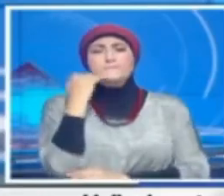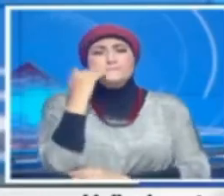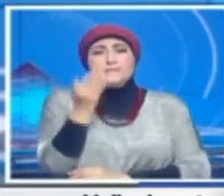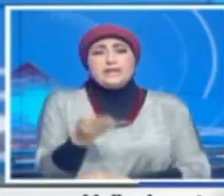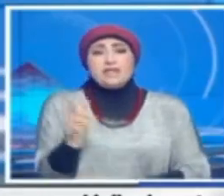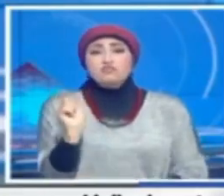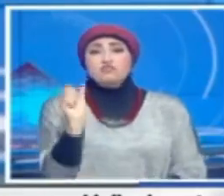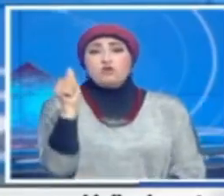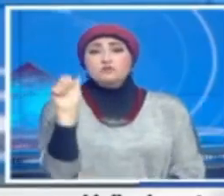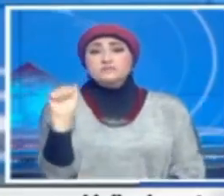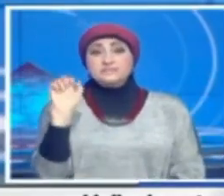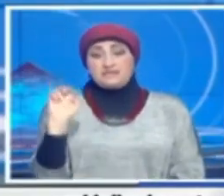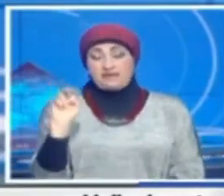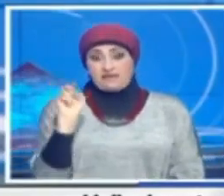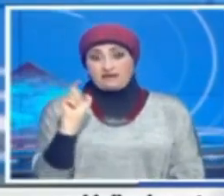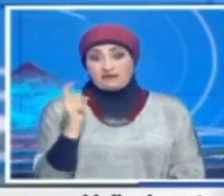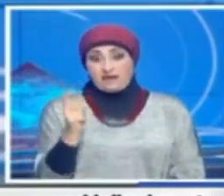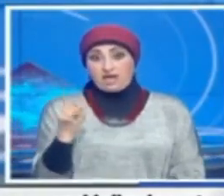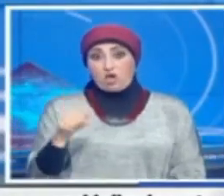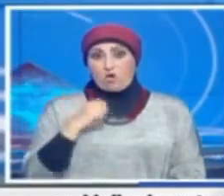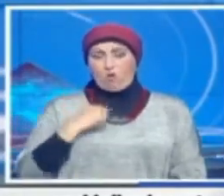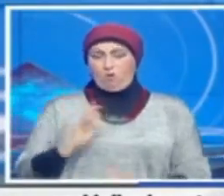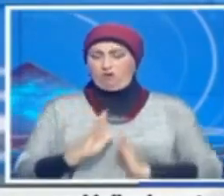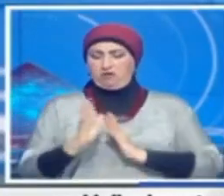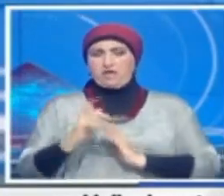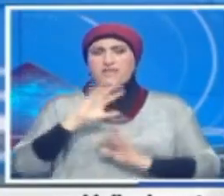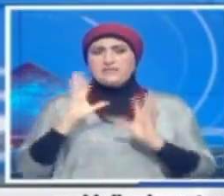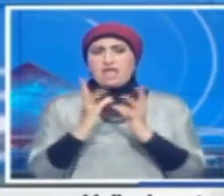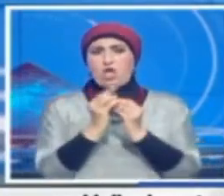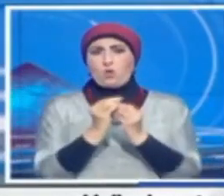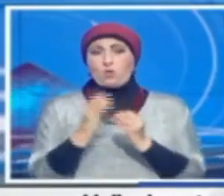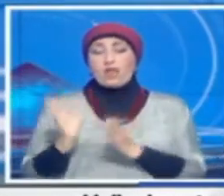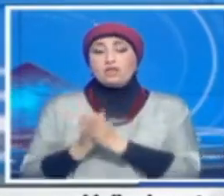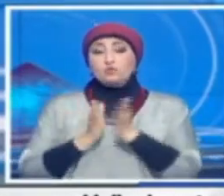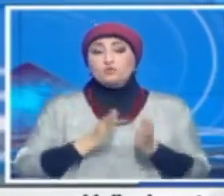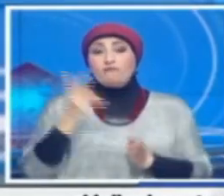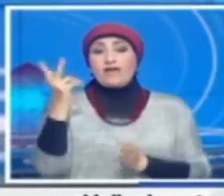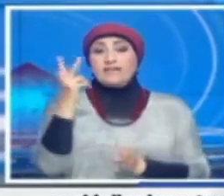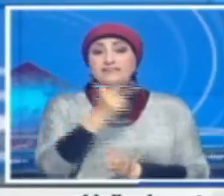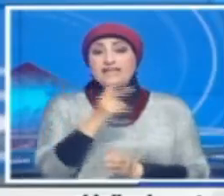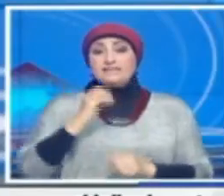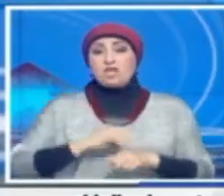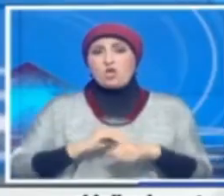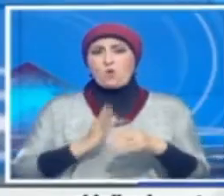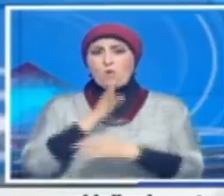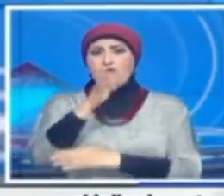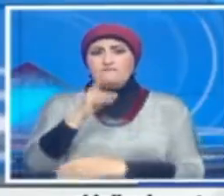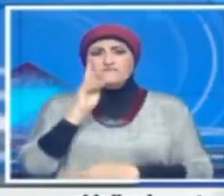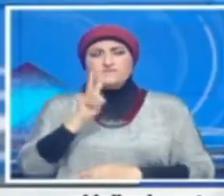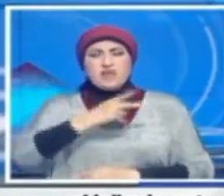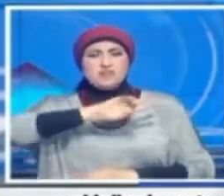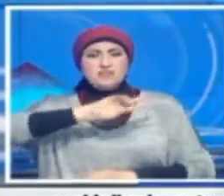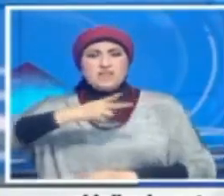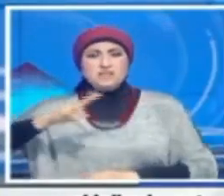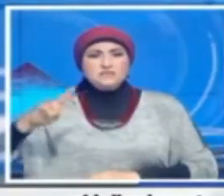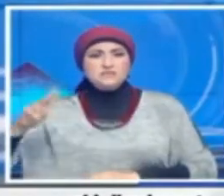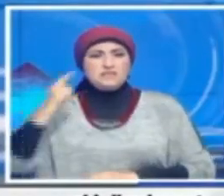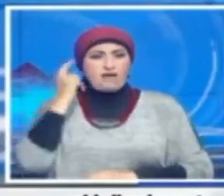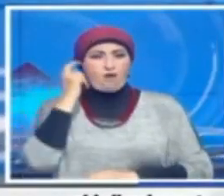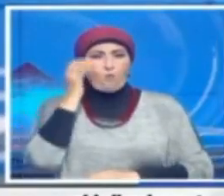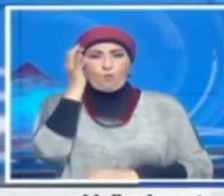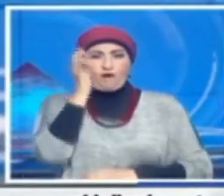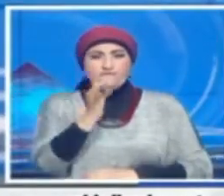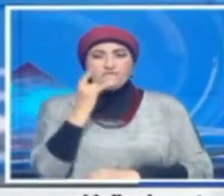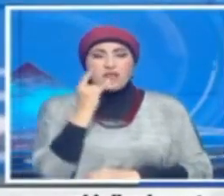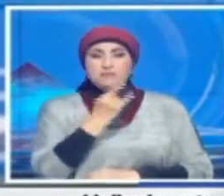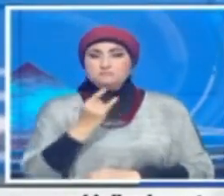ناصر للقيادة الدولية الدفعة الثالثة، حيث تفقد الوفد كيانات الأكاديمية المختلفة للاطلاع على